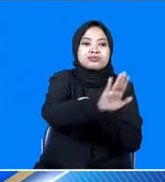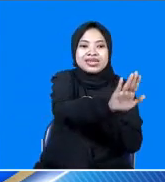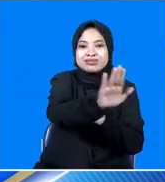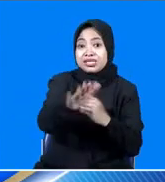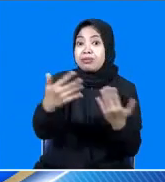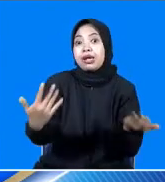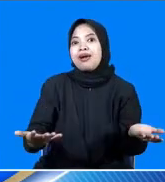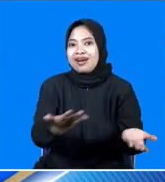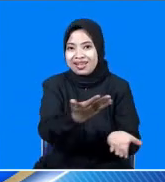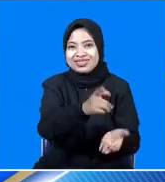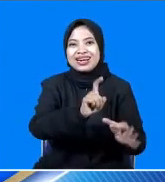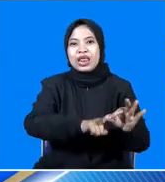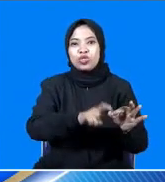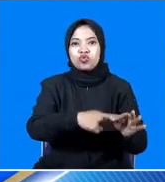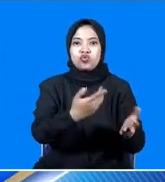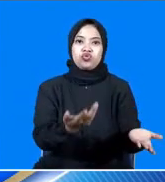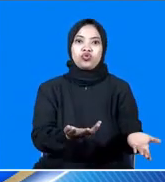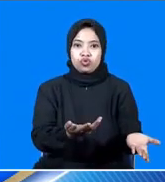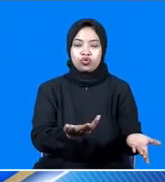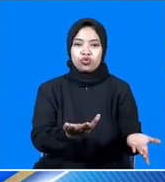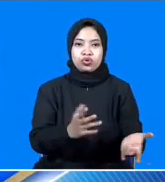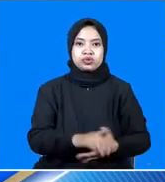perguruan tinggi dan